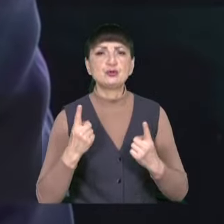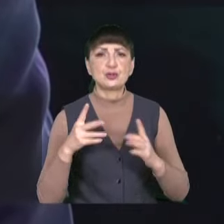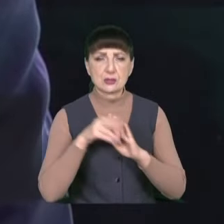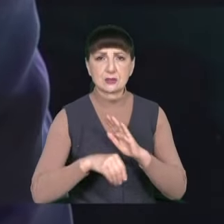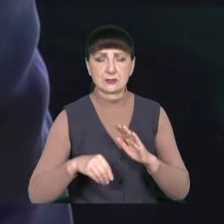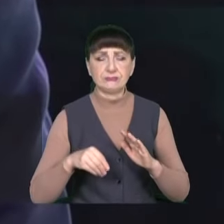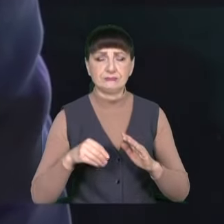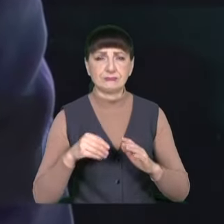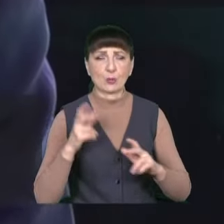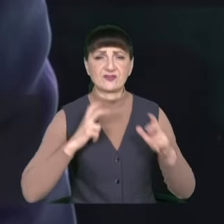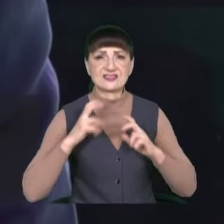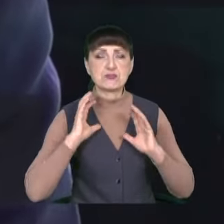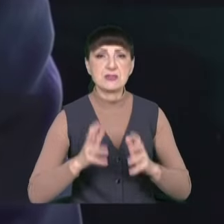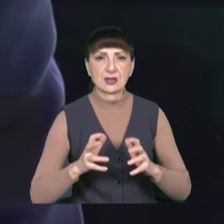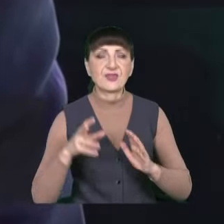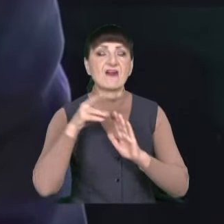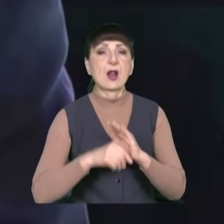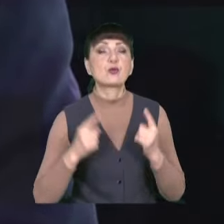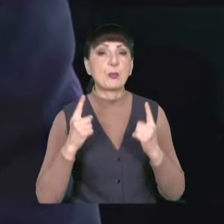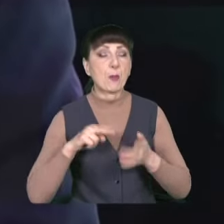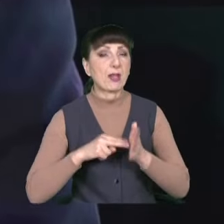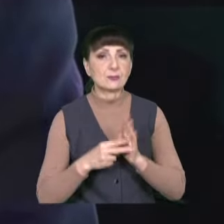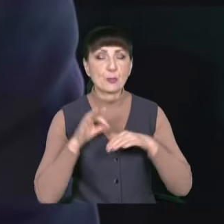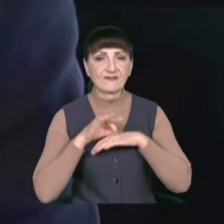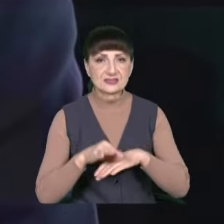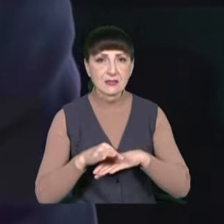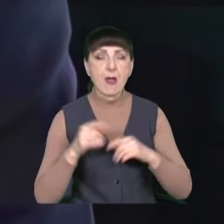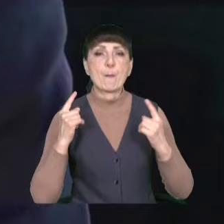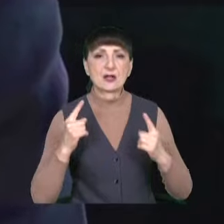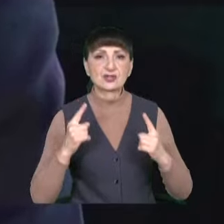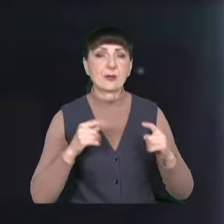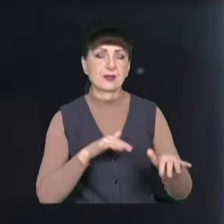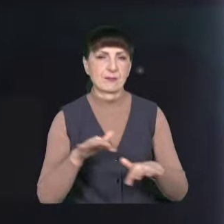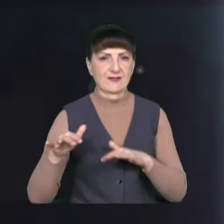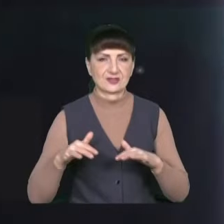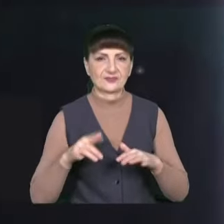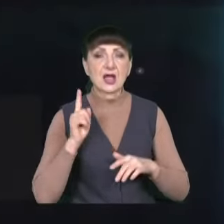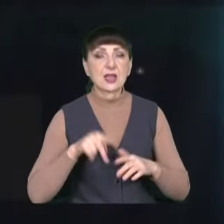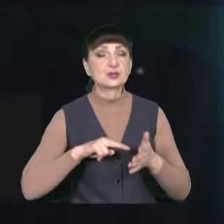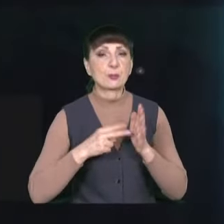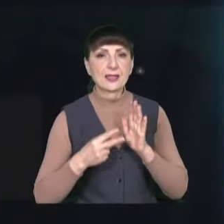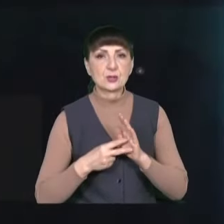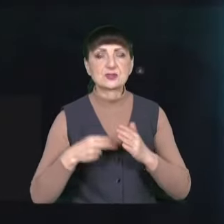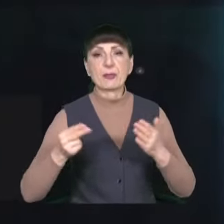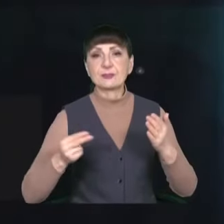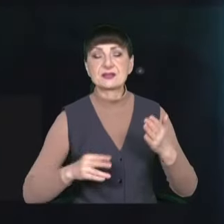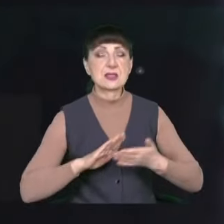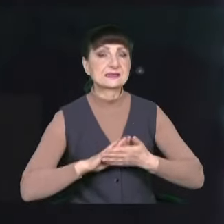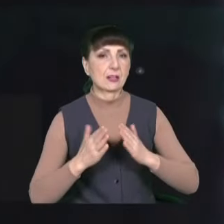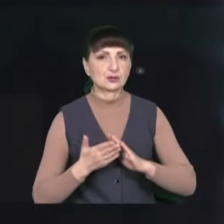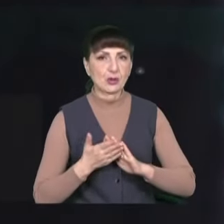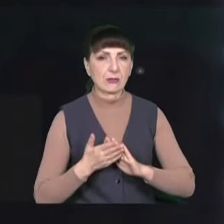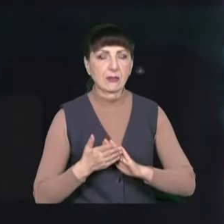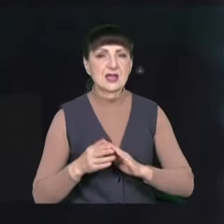мира. В рамках юбилея планируется проведение масштабных проектов. Также планируется подписание соглашения